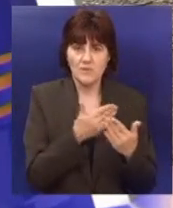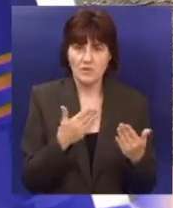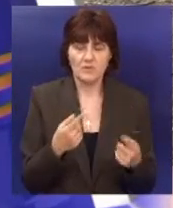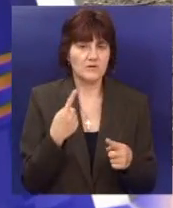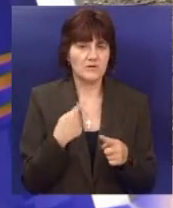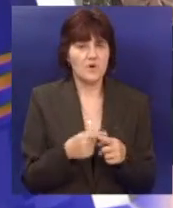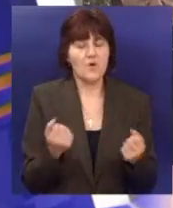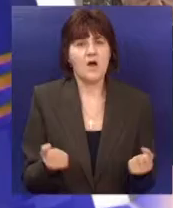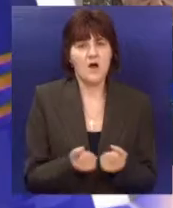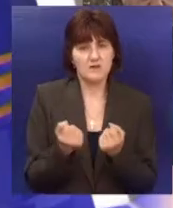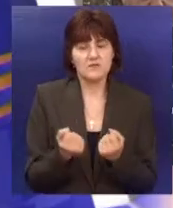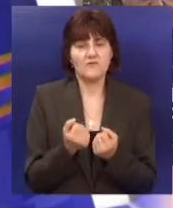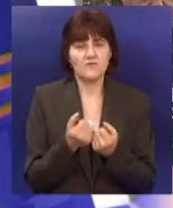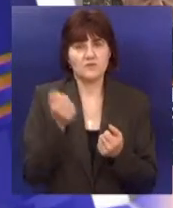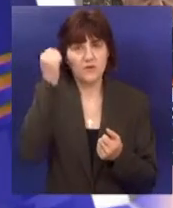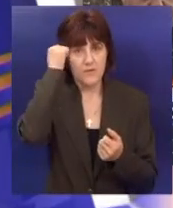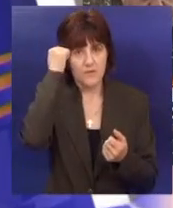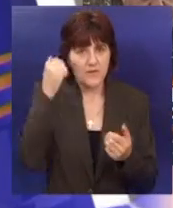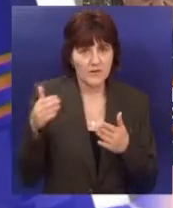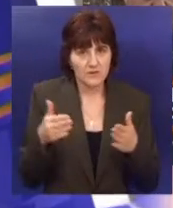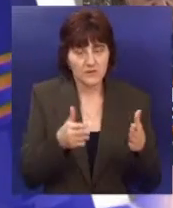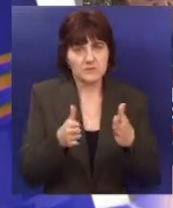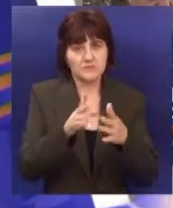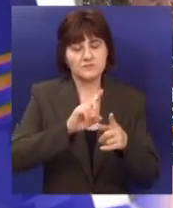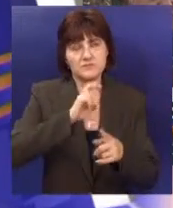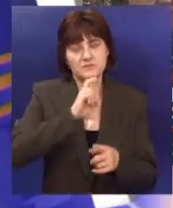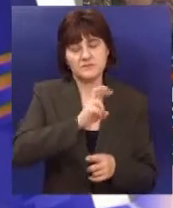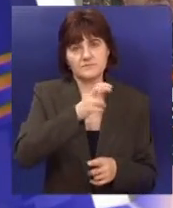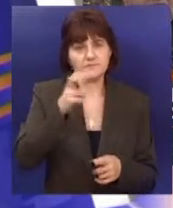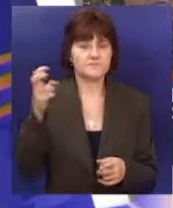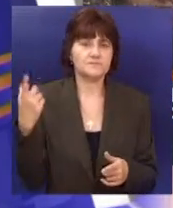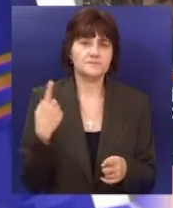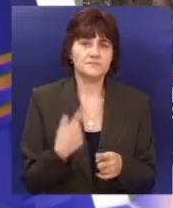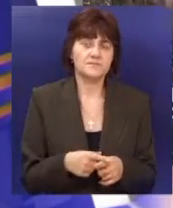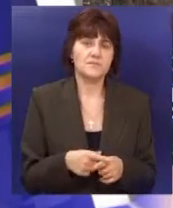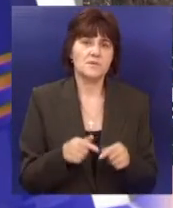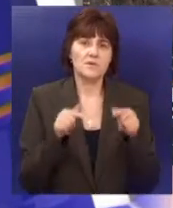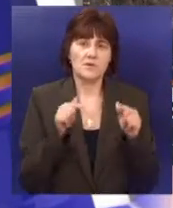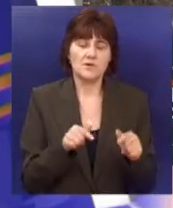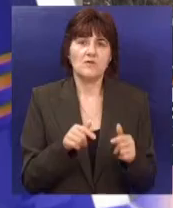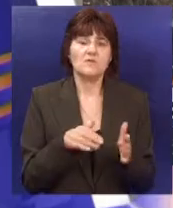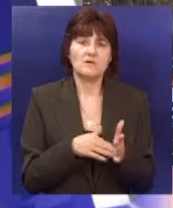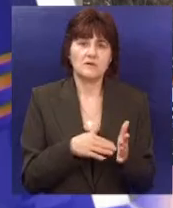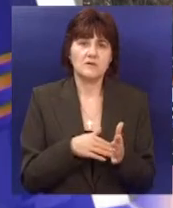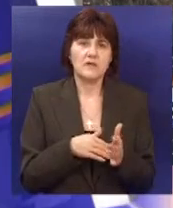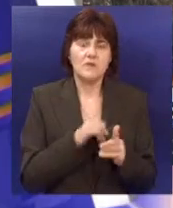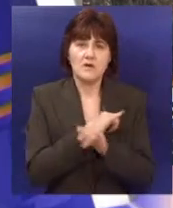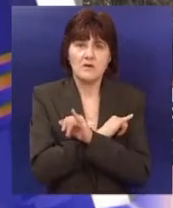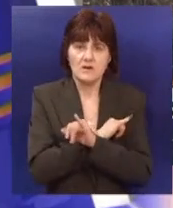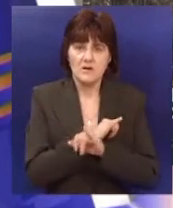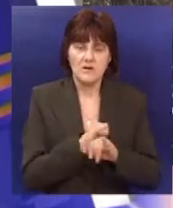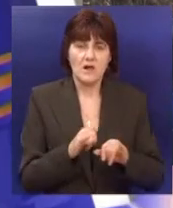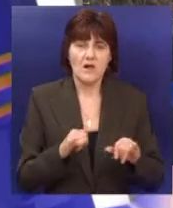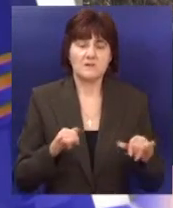Možemo reći da je i aktivnost na planu asfaltiranja ulica dosegla takav nivo da mislim da subotička sela imaju